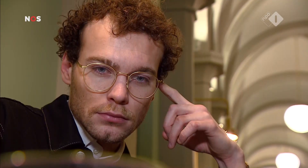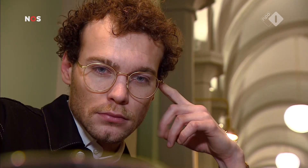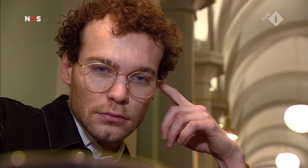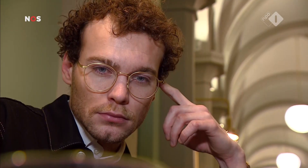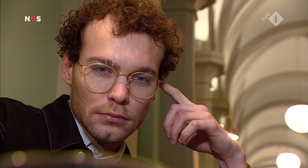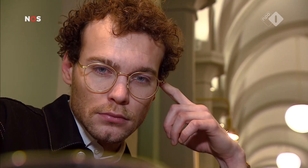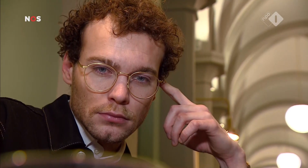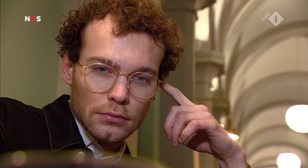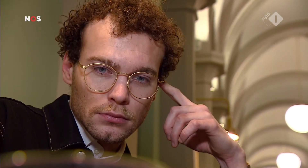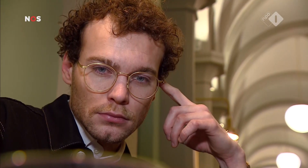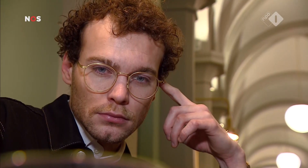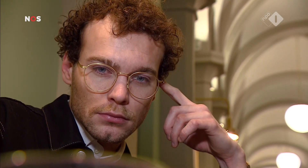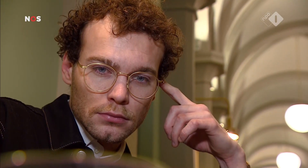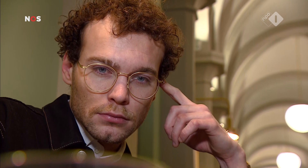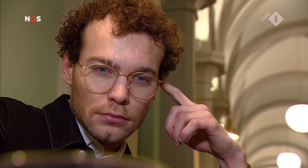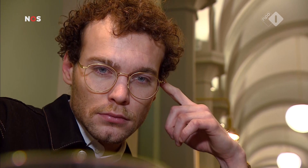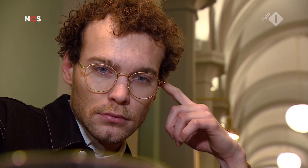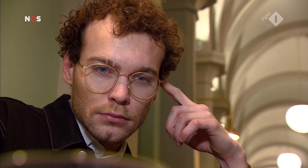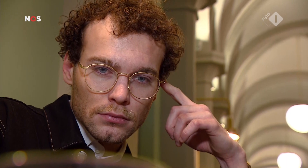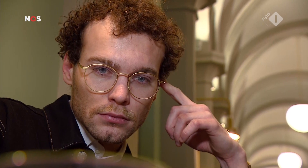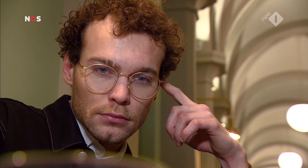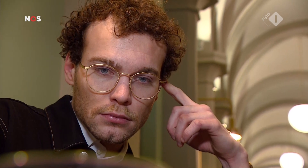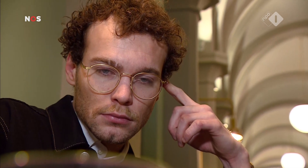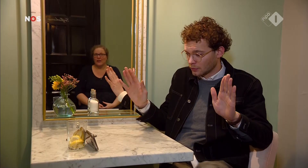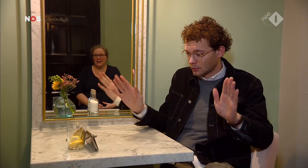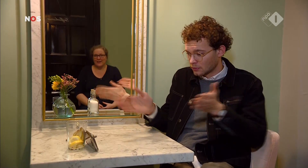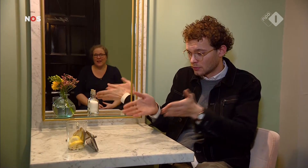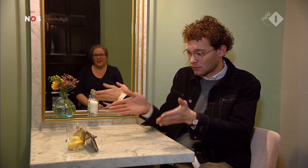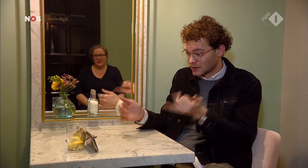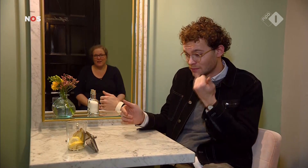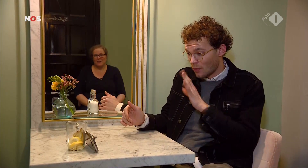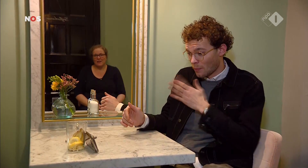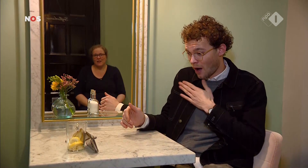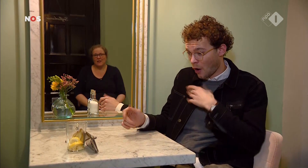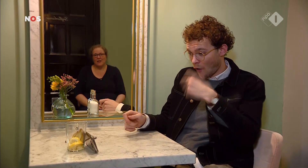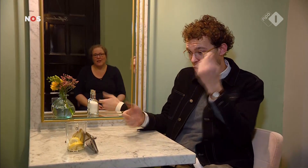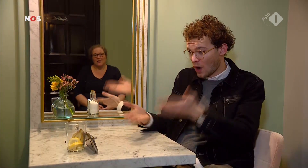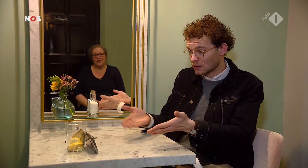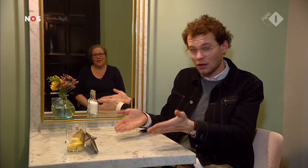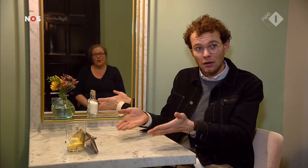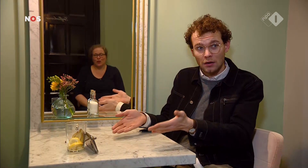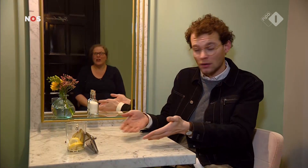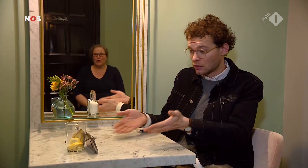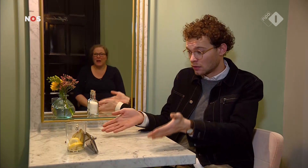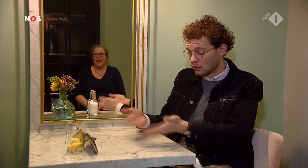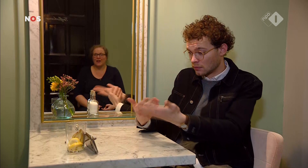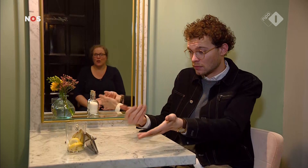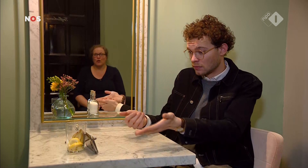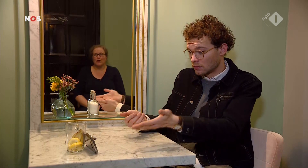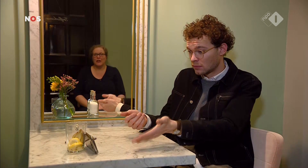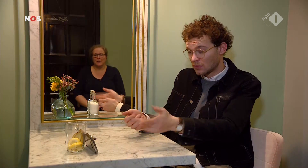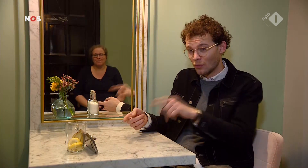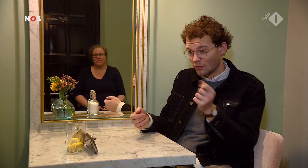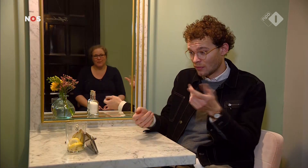zitten. Ik kan me gewoon focussen op de tolk. Ik hoef niet op andere dingen te letten. Dus het is voor mij echt